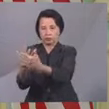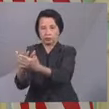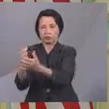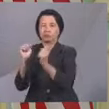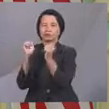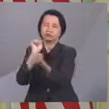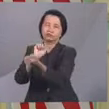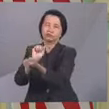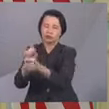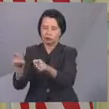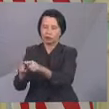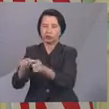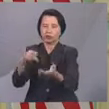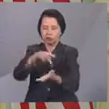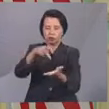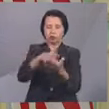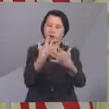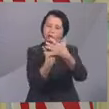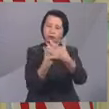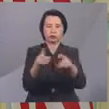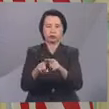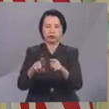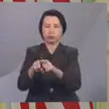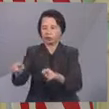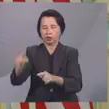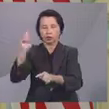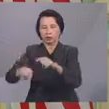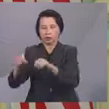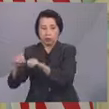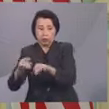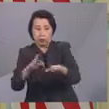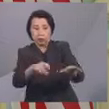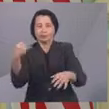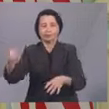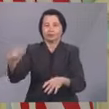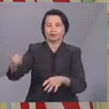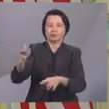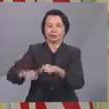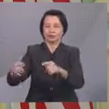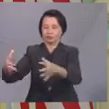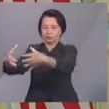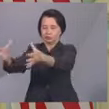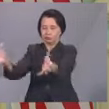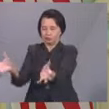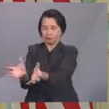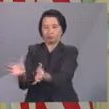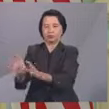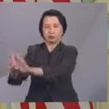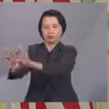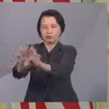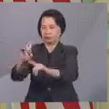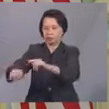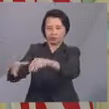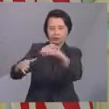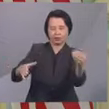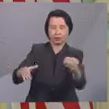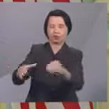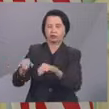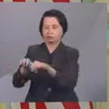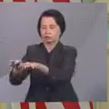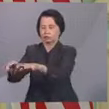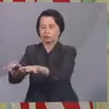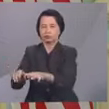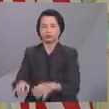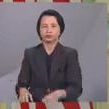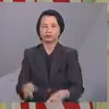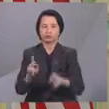depo seperti pusat kuarantin juga. Mereka tidak akan merebakkan virus itu ke luar yang melibatkan orang